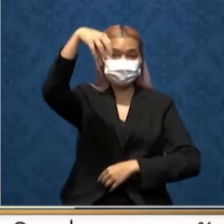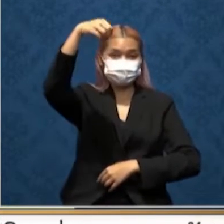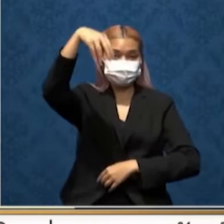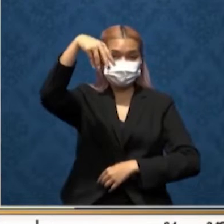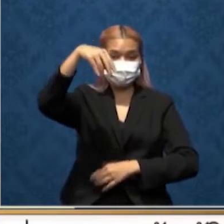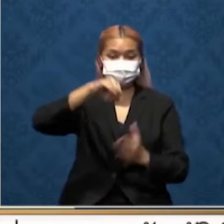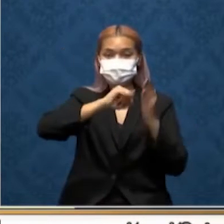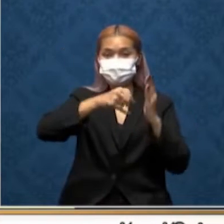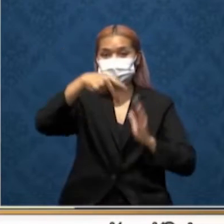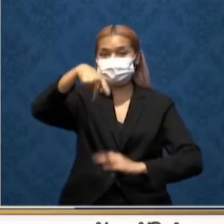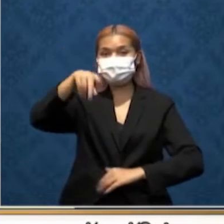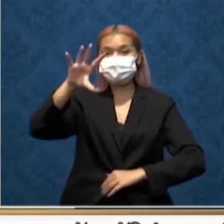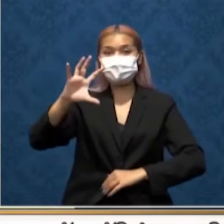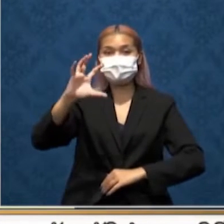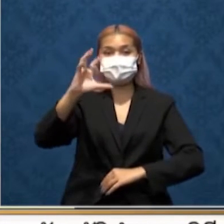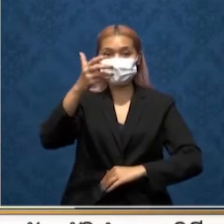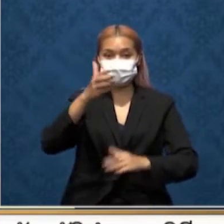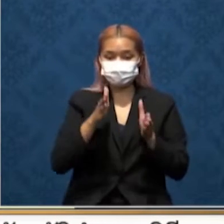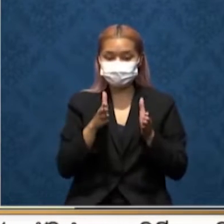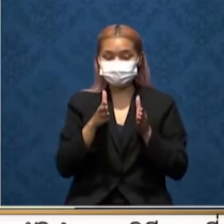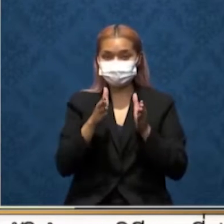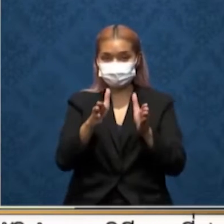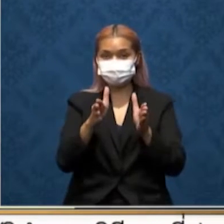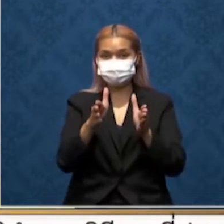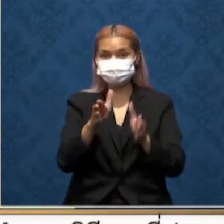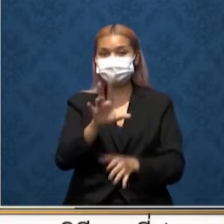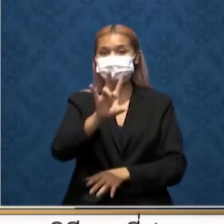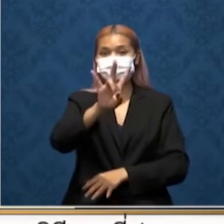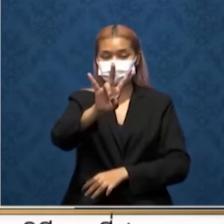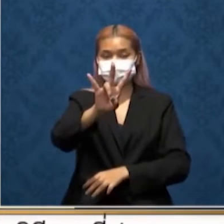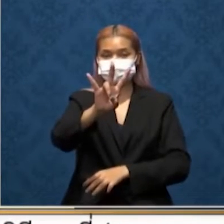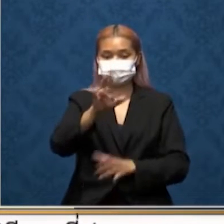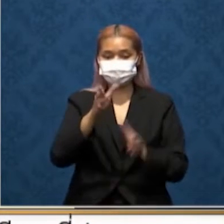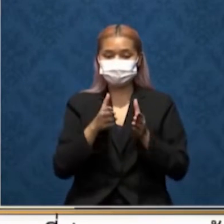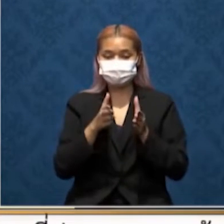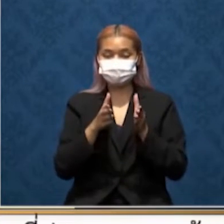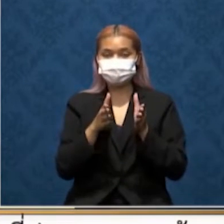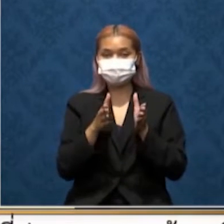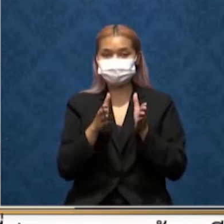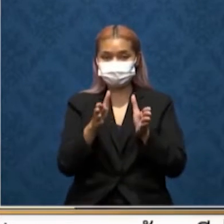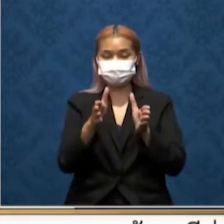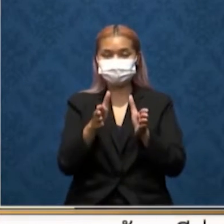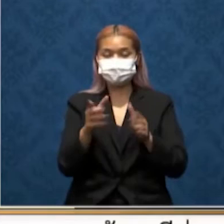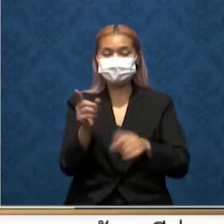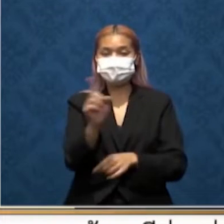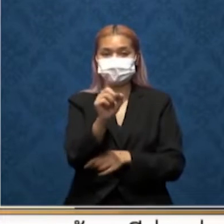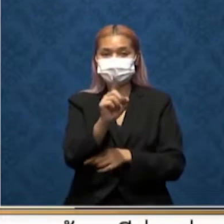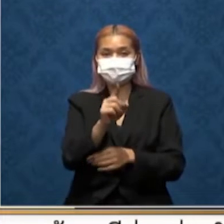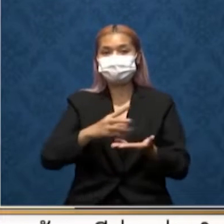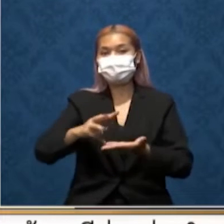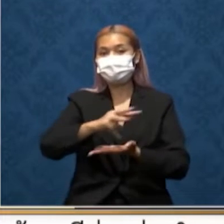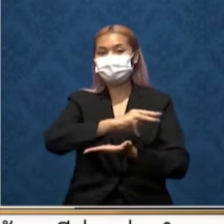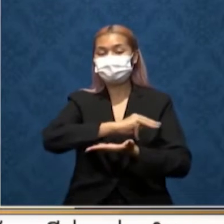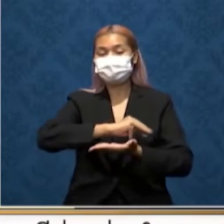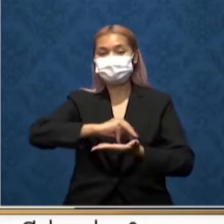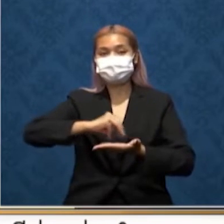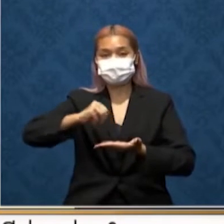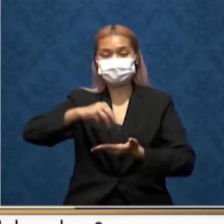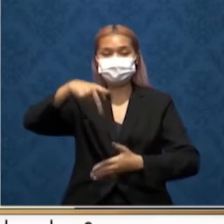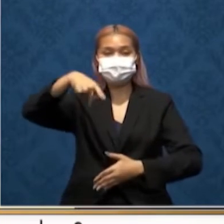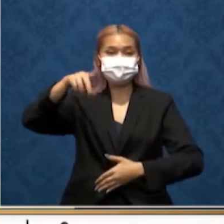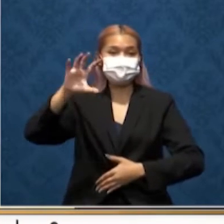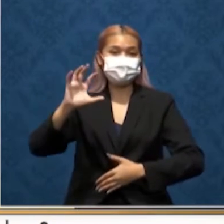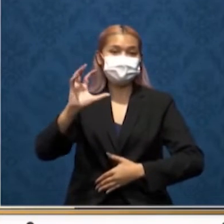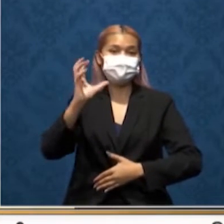นะครับมีทั้งหมด7เส้นทางที่จะรายงานต่อท่านประธานถนนเส้นประตู3มหาวิทยาลัยราชภัฏพิบูลสงครามโค้งหน้าประตูหมู่บ้านละอ